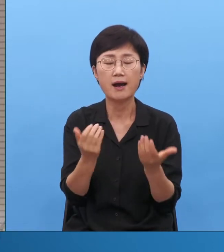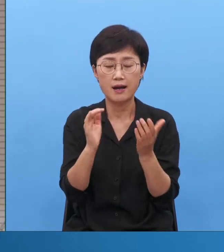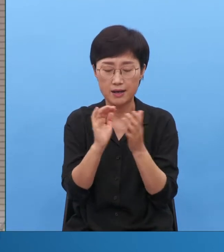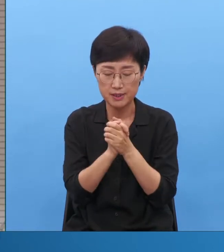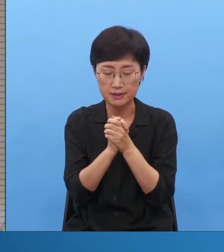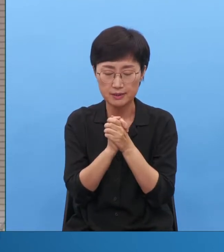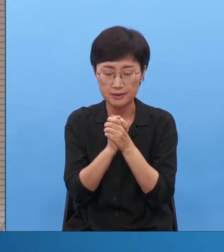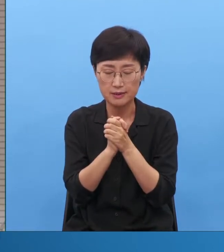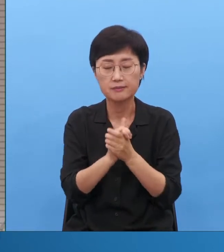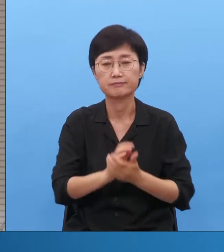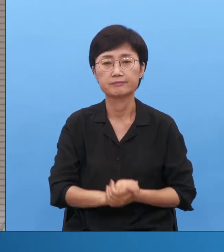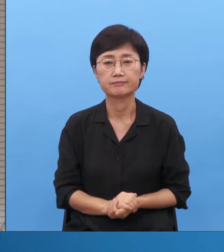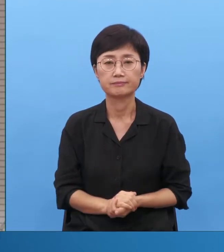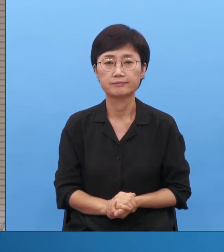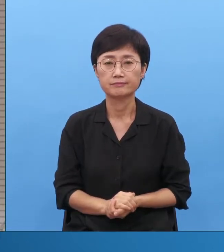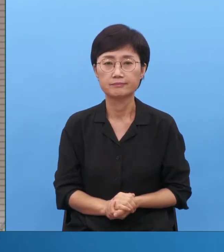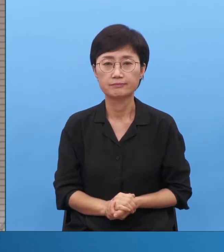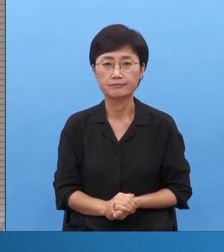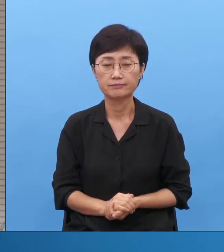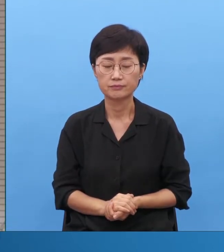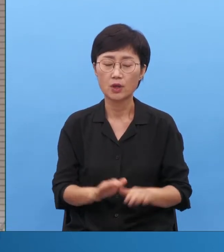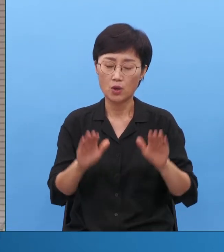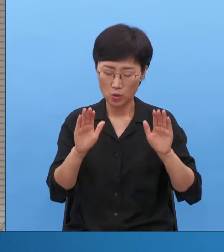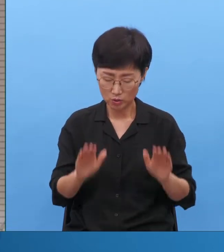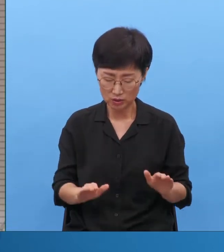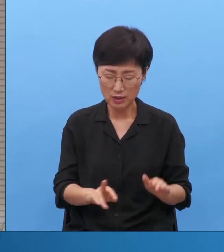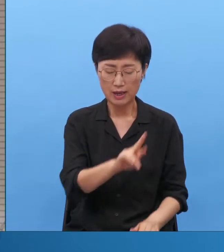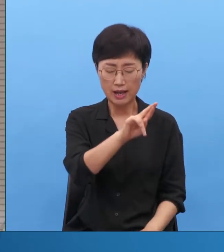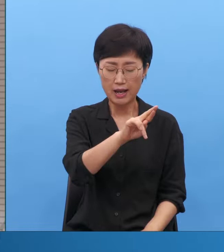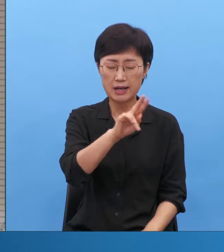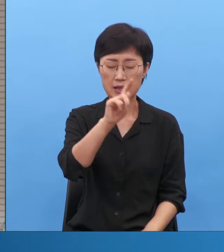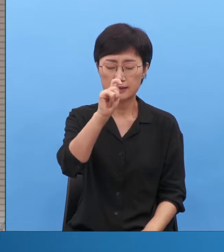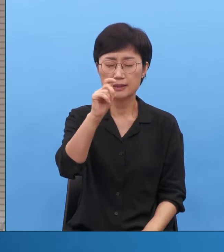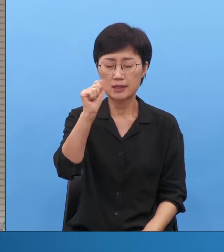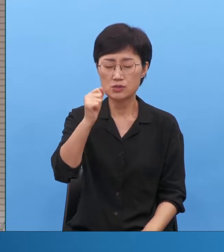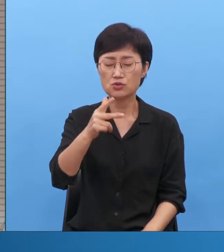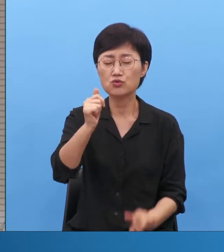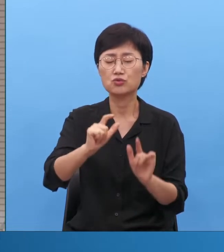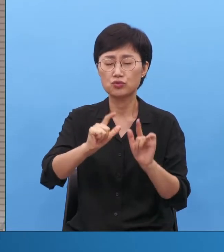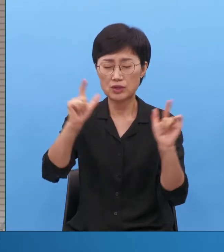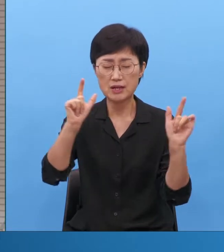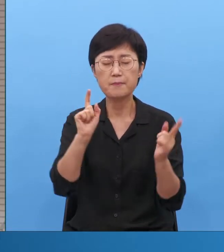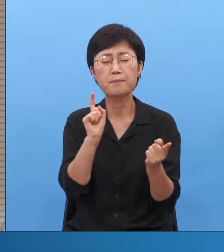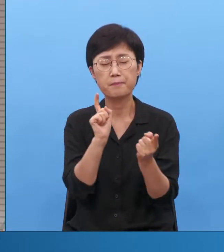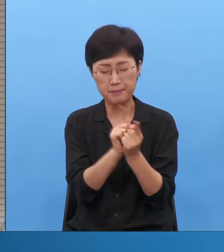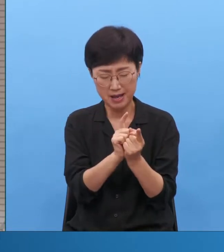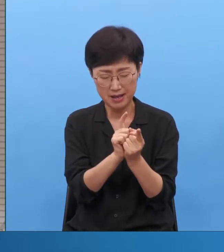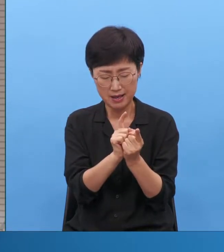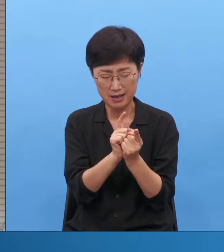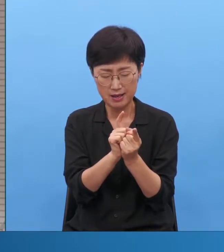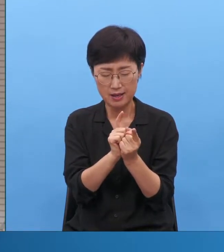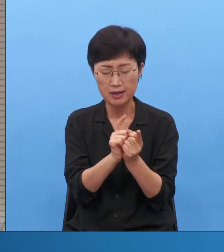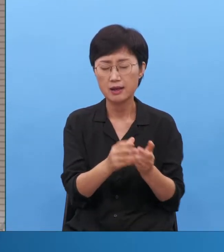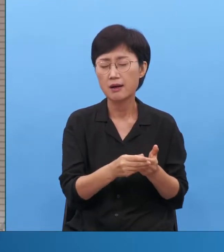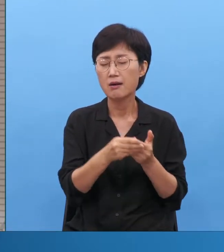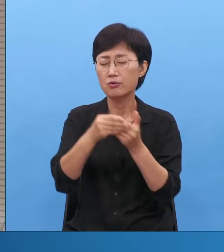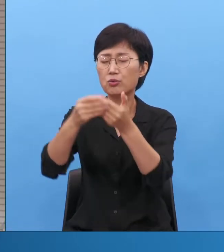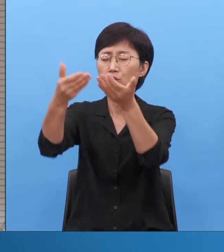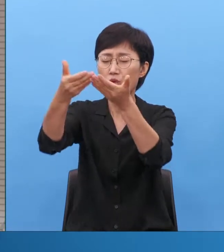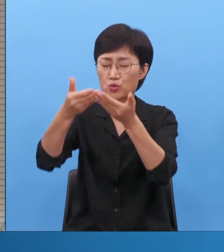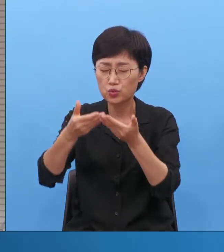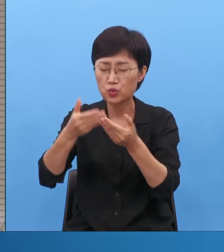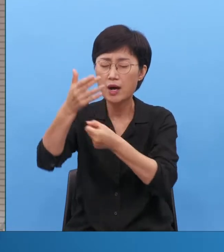Give thanks to him and praise his name. 오늘 알테스 주일 예배를 통하여 성삼위 하나님께 찬양과 영광을